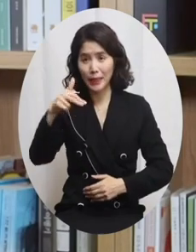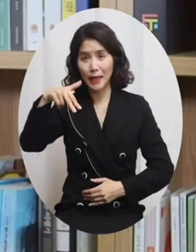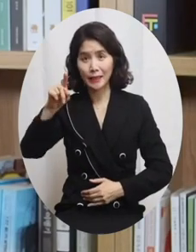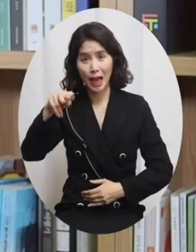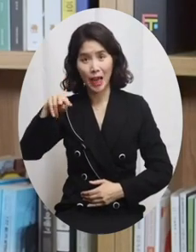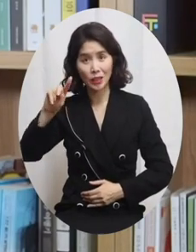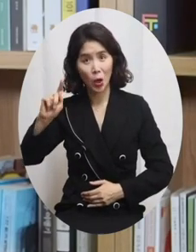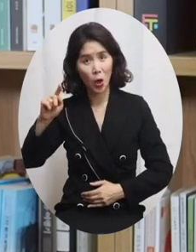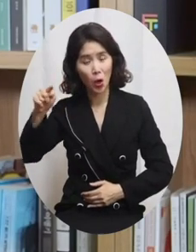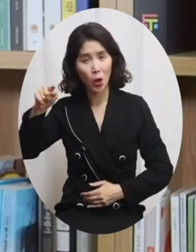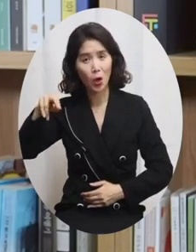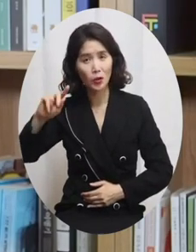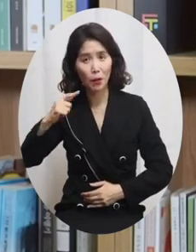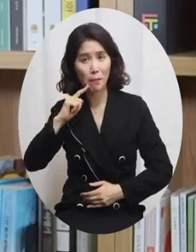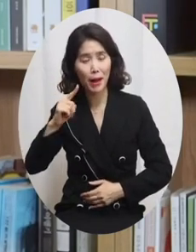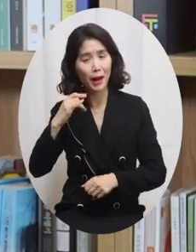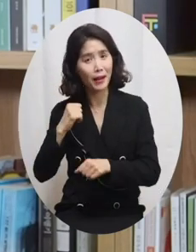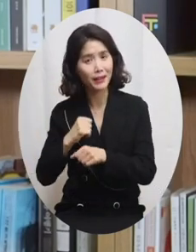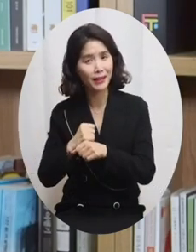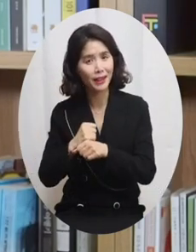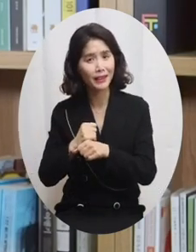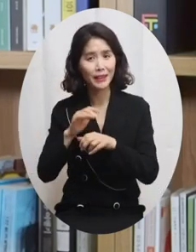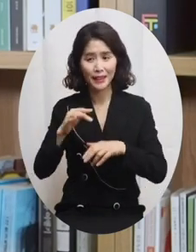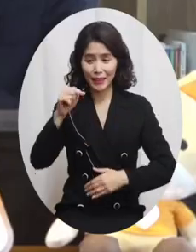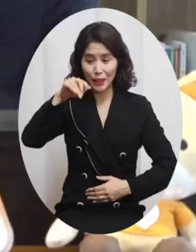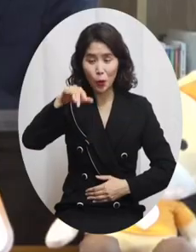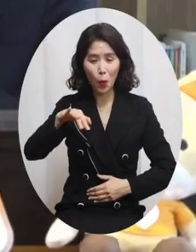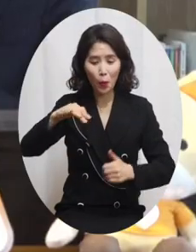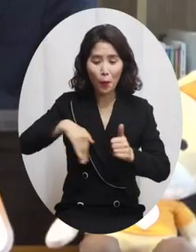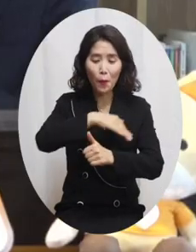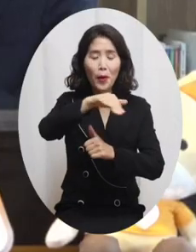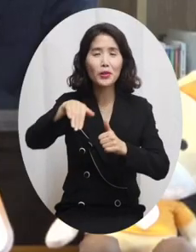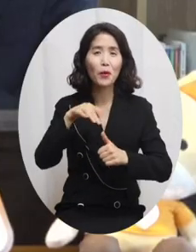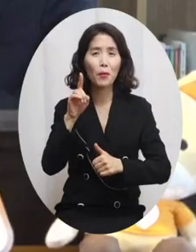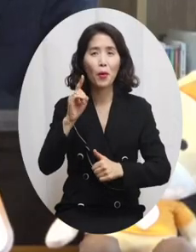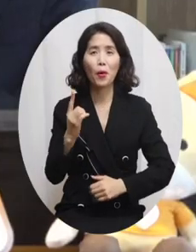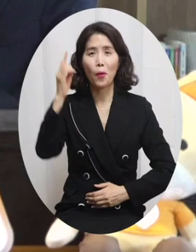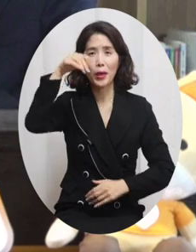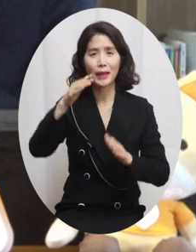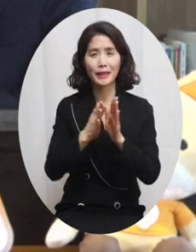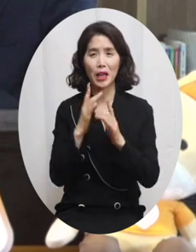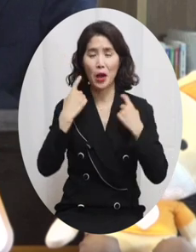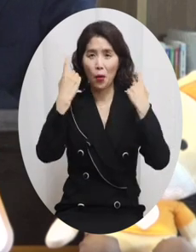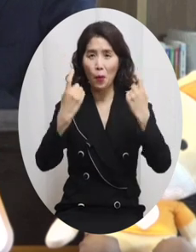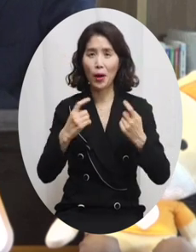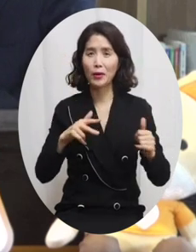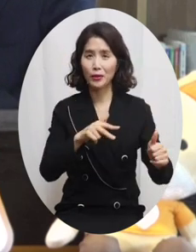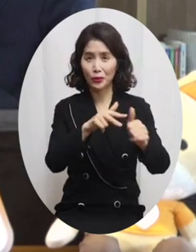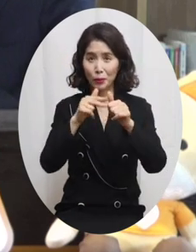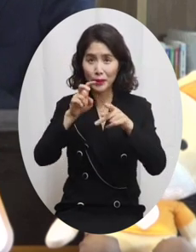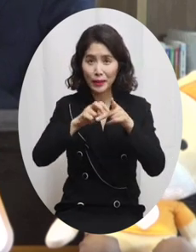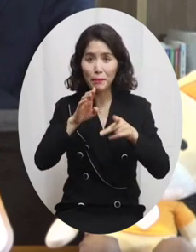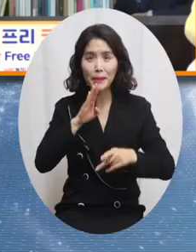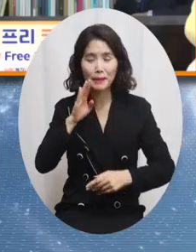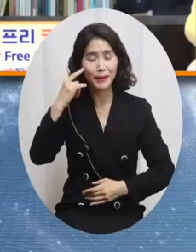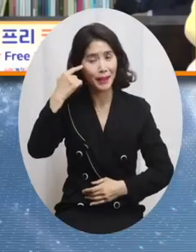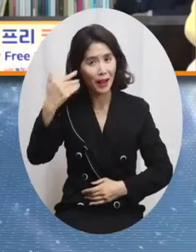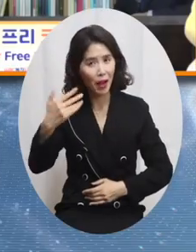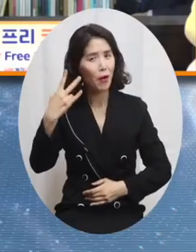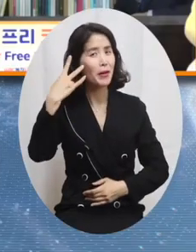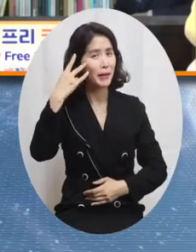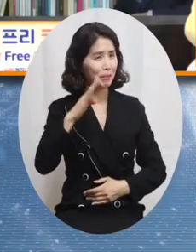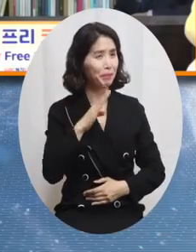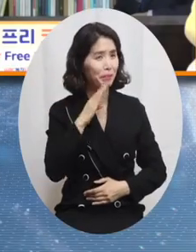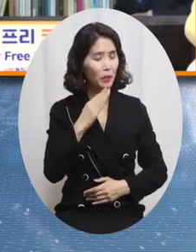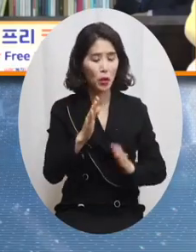말씀을 하시니까 저희가 와 있는 이곳이 여기가 고양시 관광정보센터 맞습니까? 네, 맞습니다. 예. 2층에